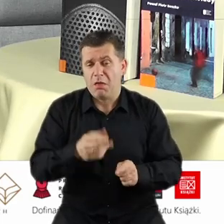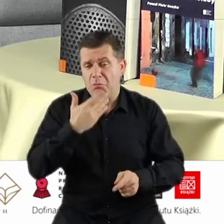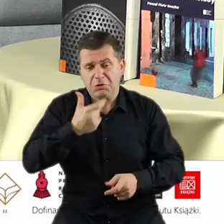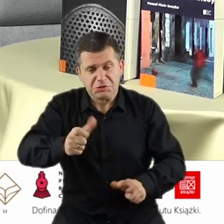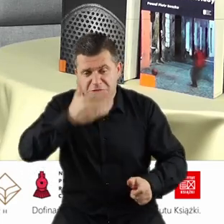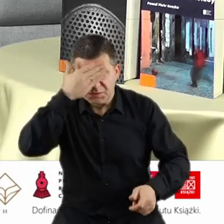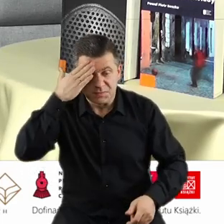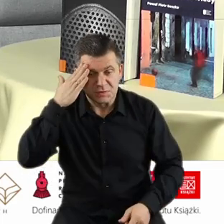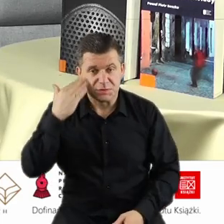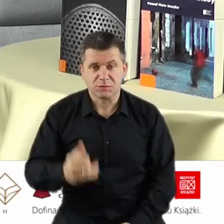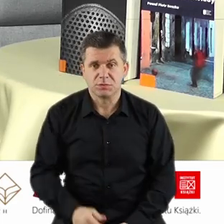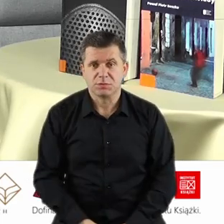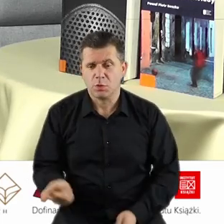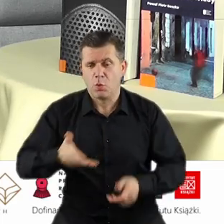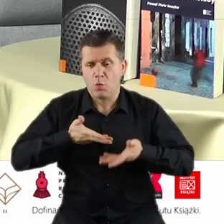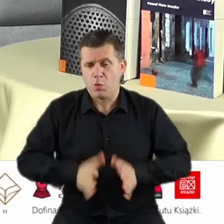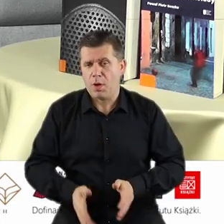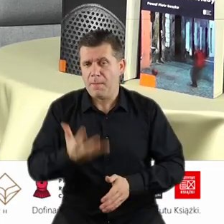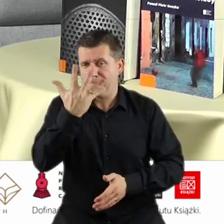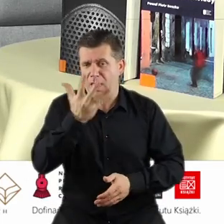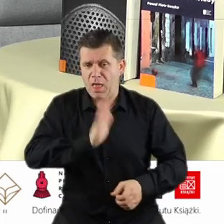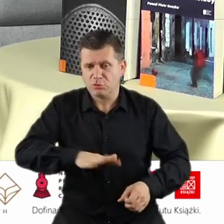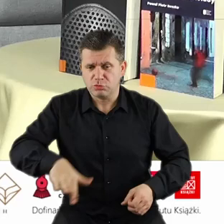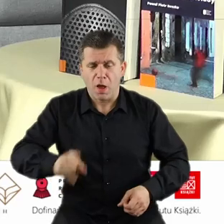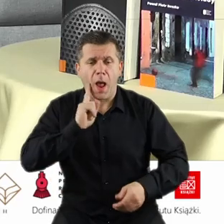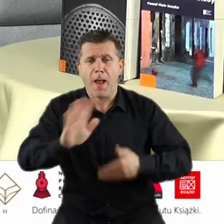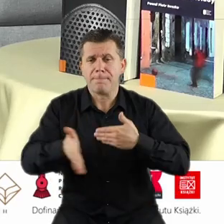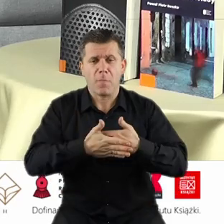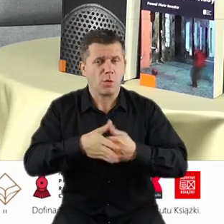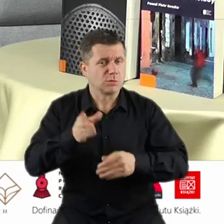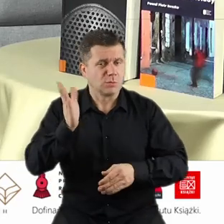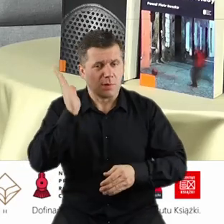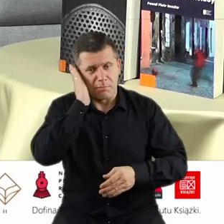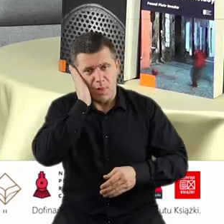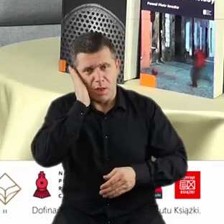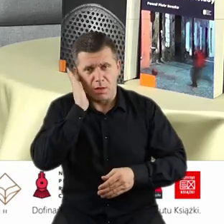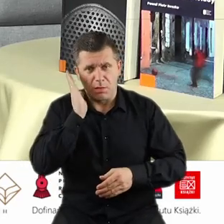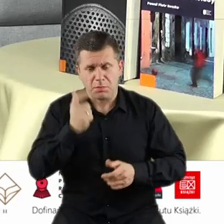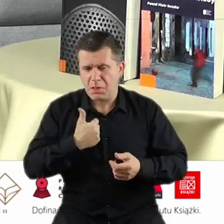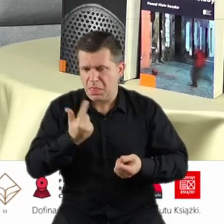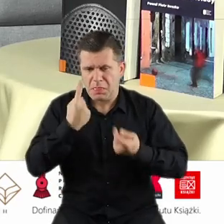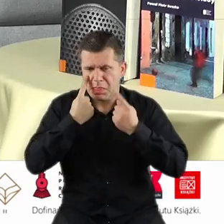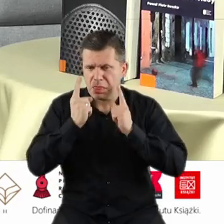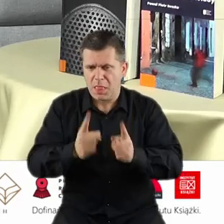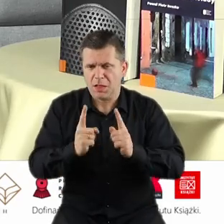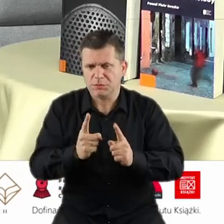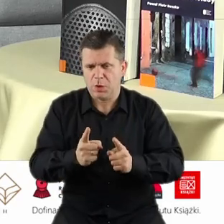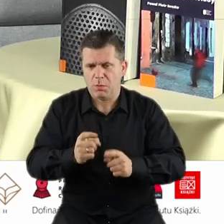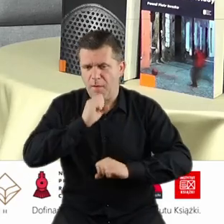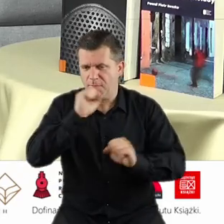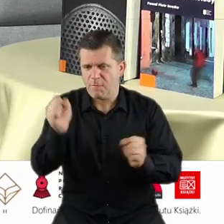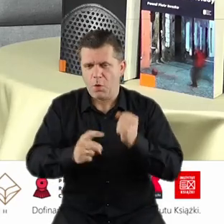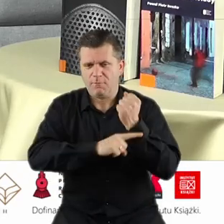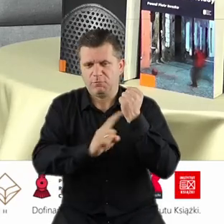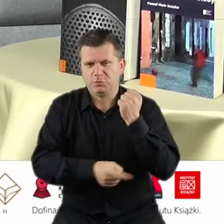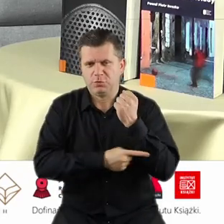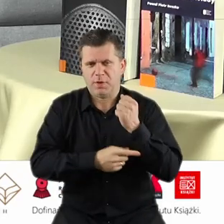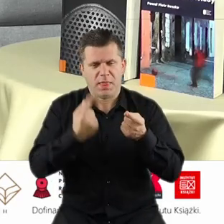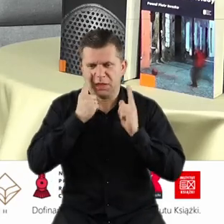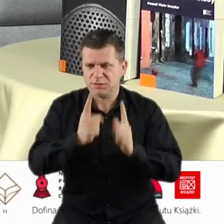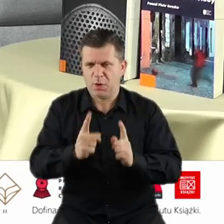tekstu, która urodziła 5 dzieci, a mąż, który z nią mieszkał, stwierdził, że nie zauważył żadnej z tych